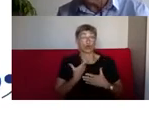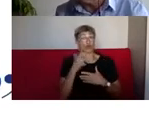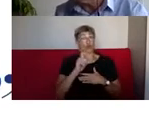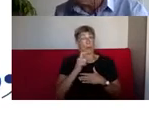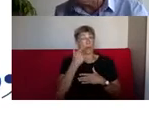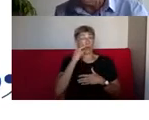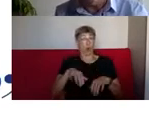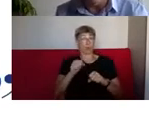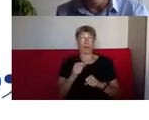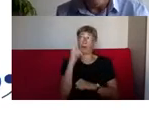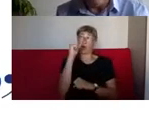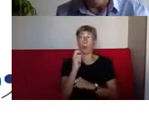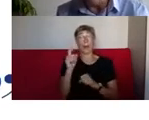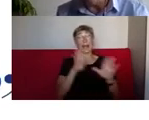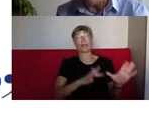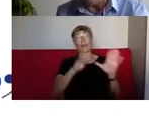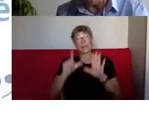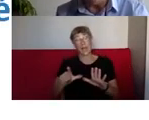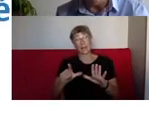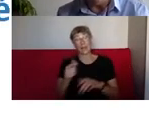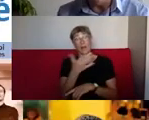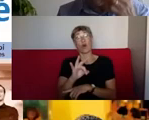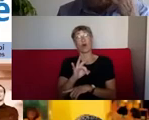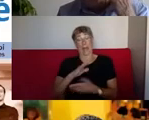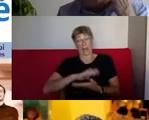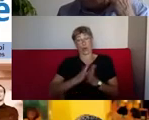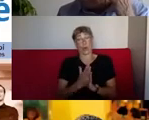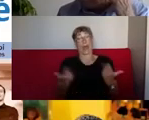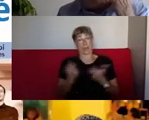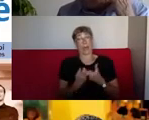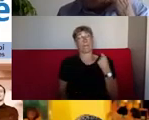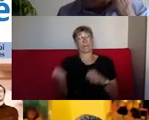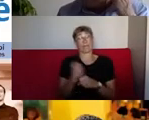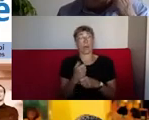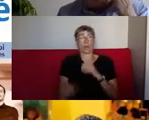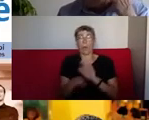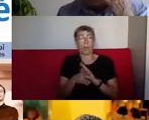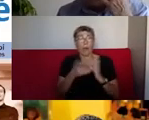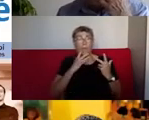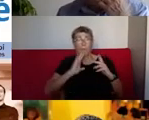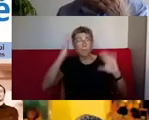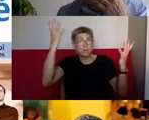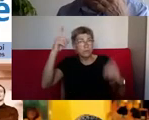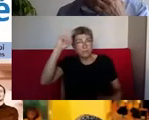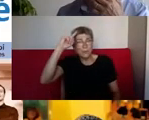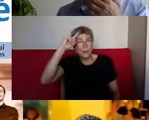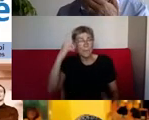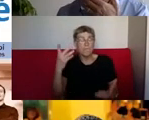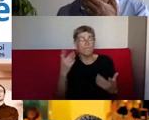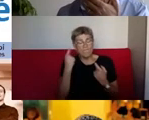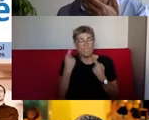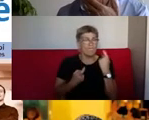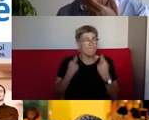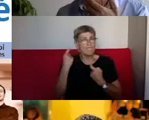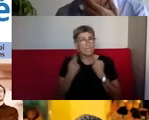depuis 1997 en France. Elle a été créée par l'ADAPT sur un pari un peu fou, puisque on s'était dit on va essayer